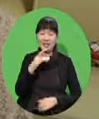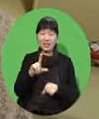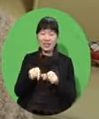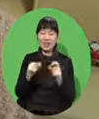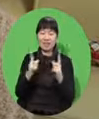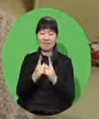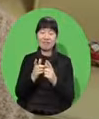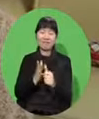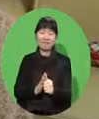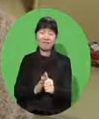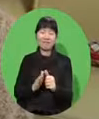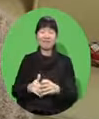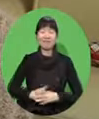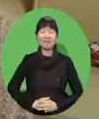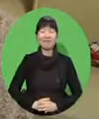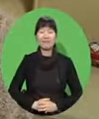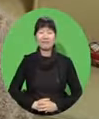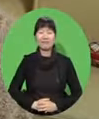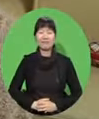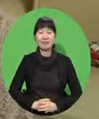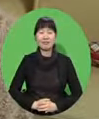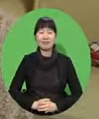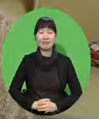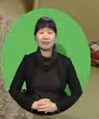시간이 됐으면 좋겠습니다.